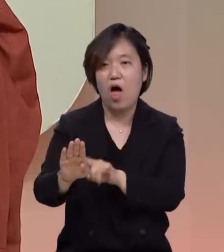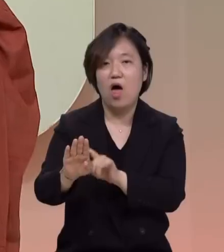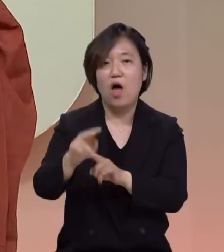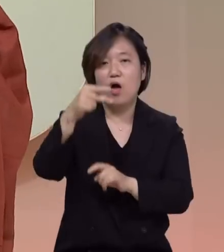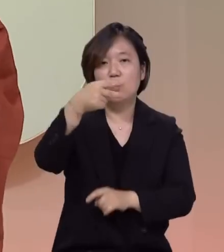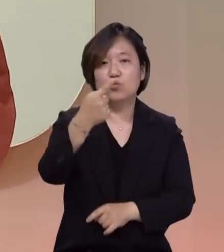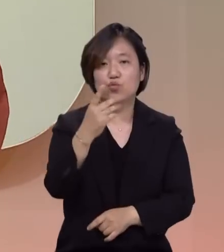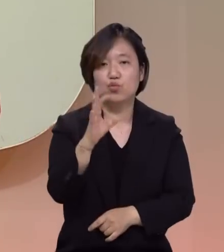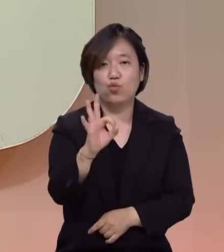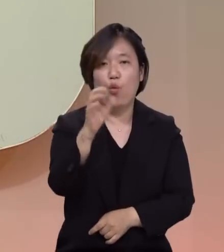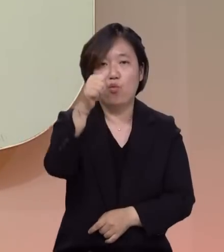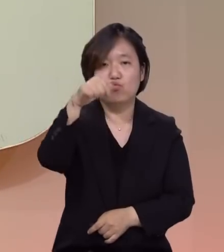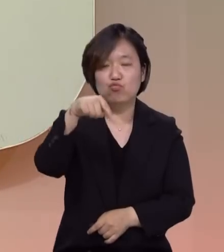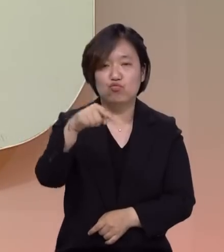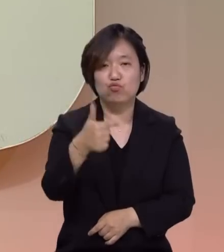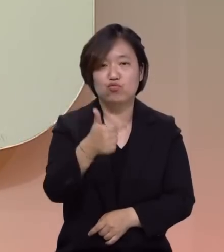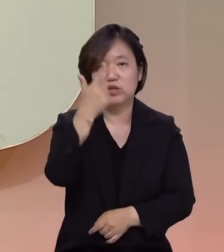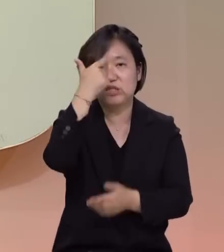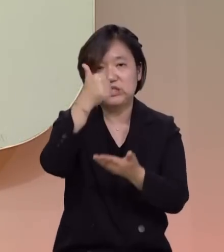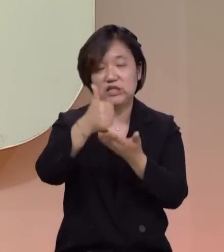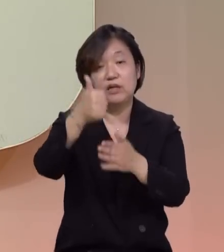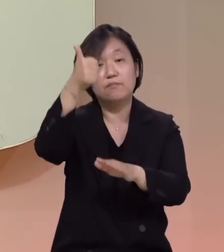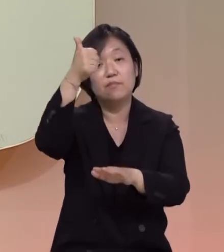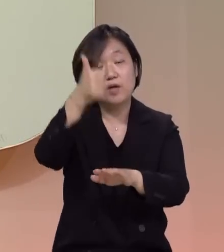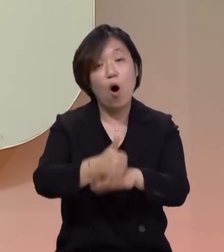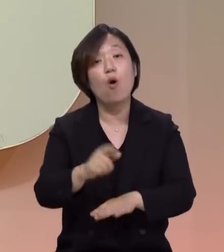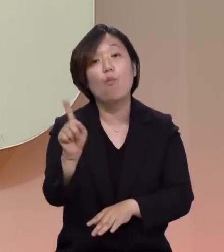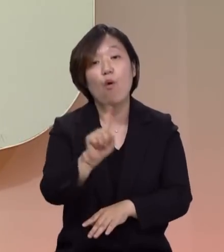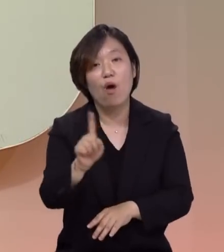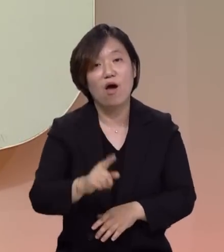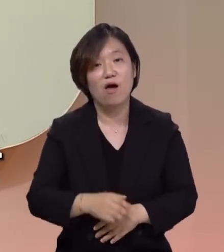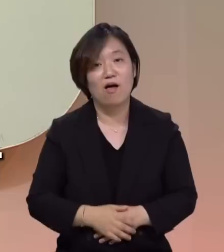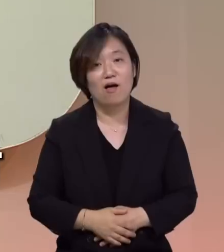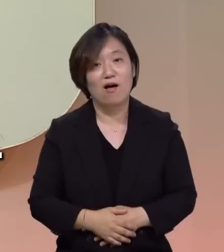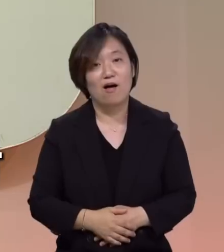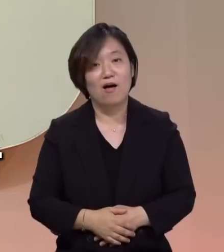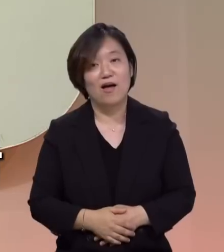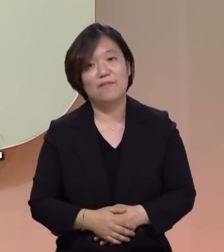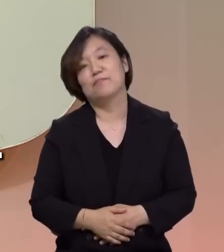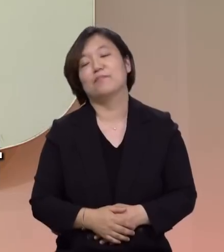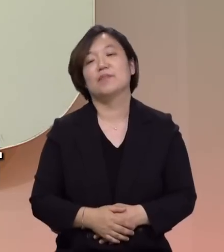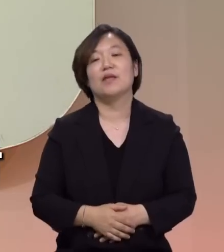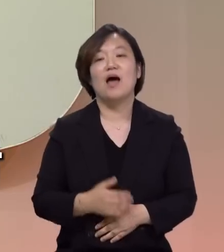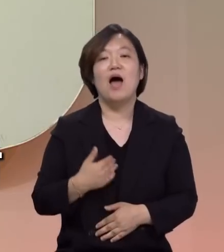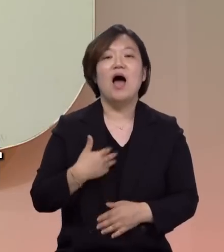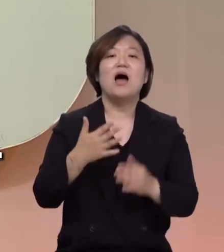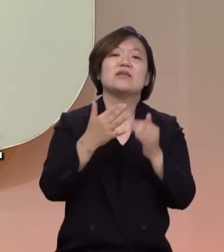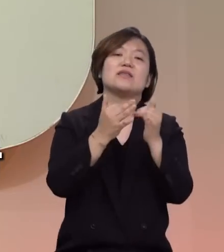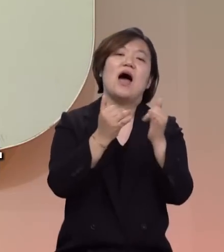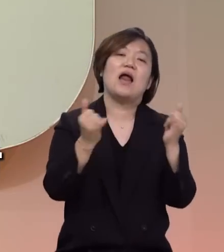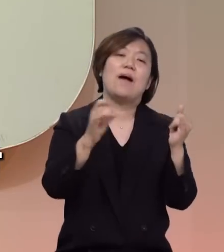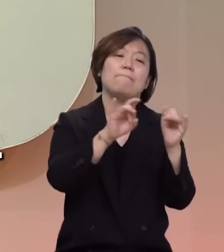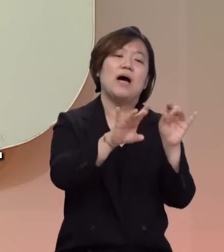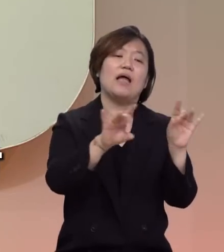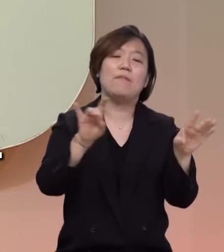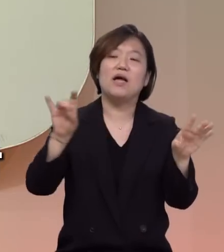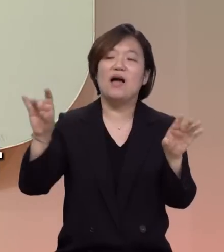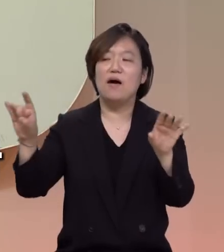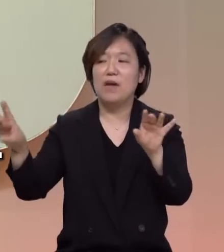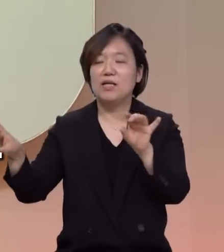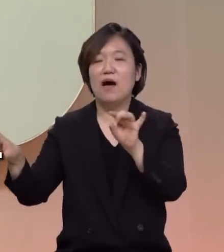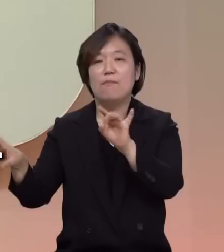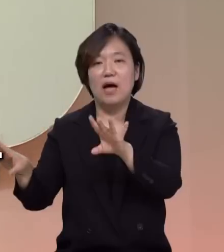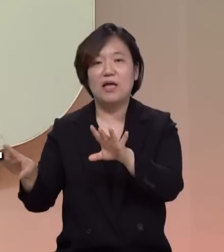동원스님께서 딱 얻으신 결론에 사람 사람마다 타고나는 복의